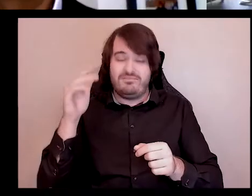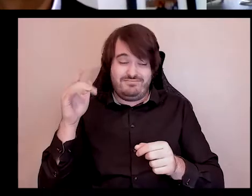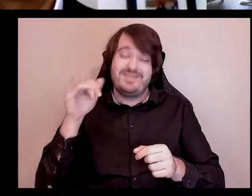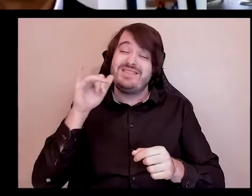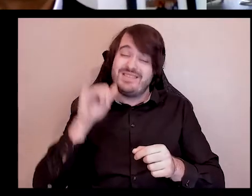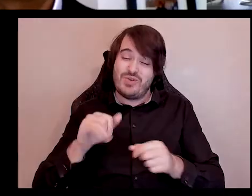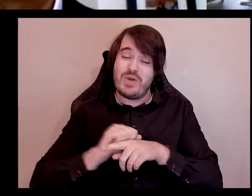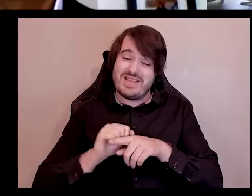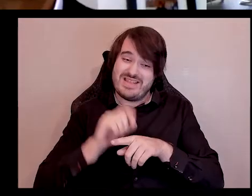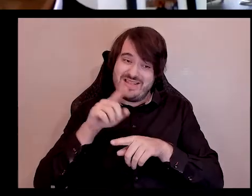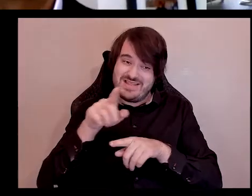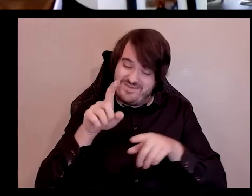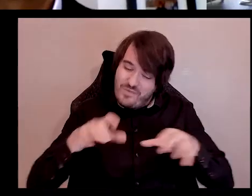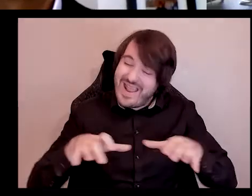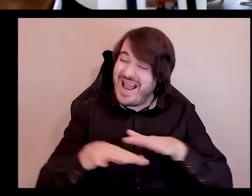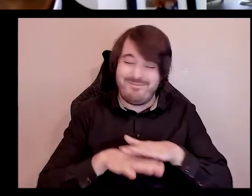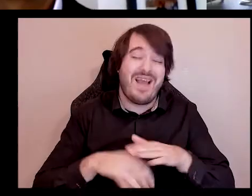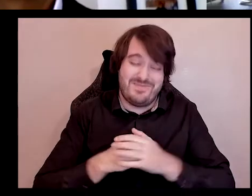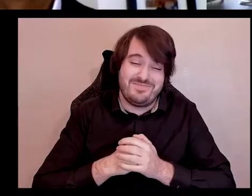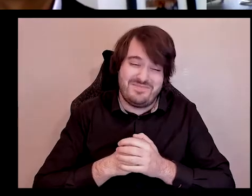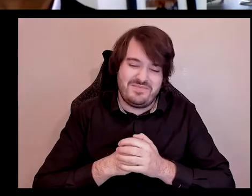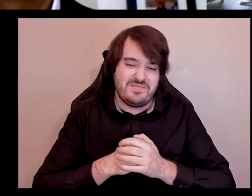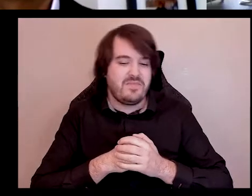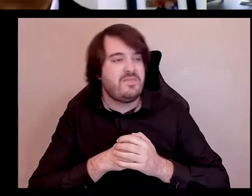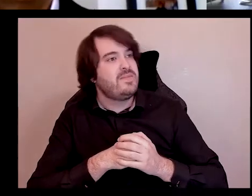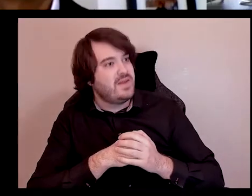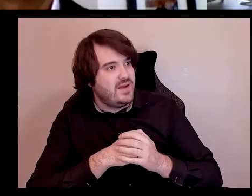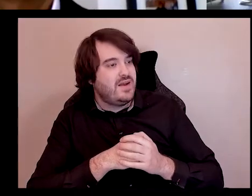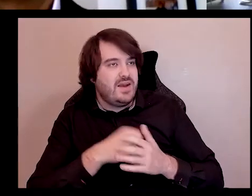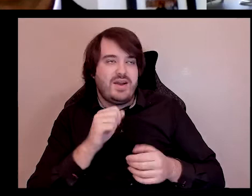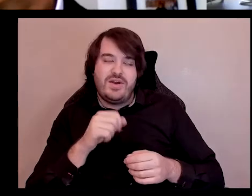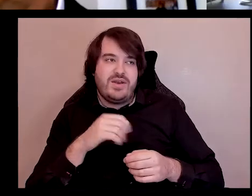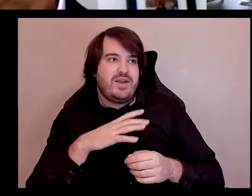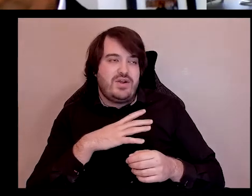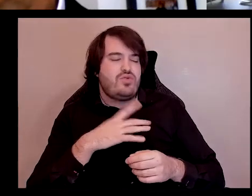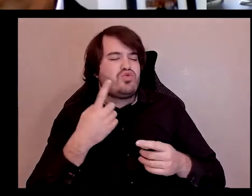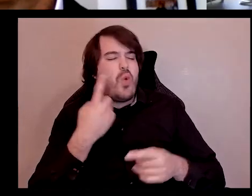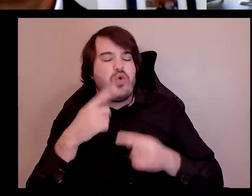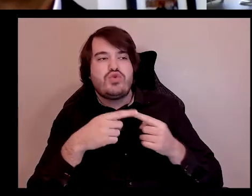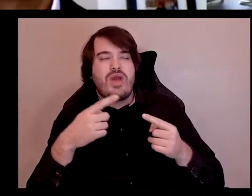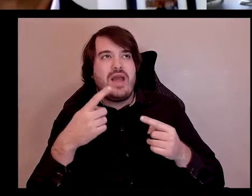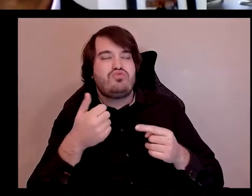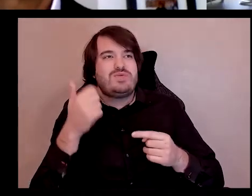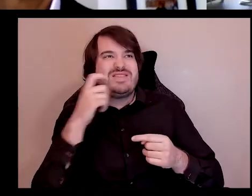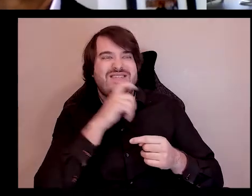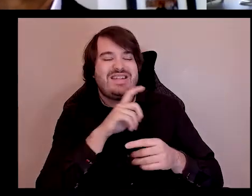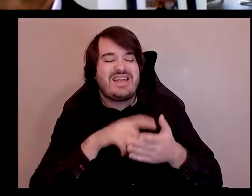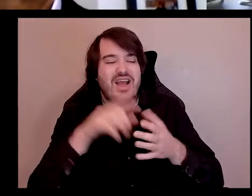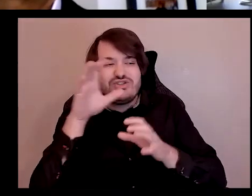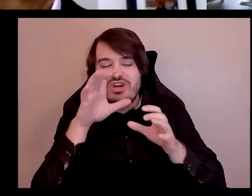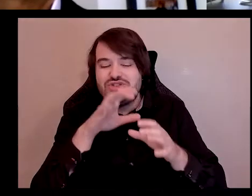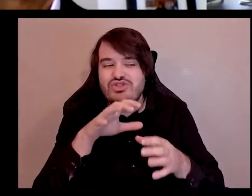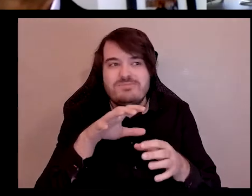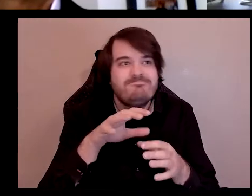a à offrir à un employeur, à une entreprise. Ça, c'est l'exercice de base. Il y a un corollaire qui vient, qui est toujours tout